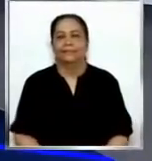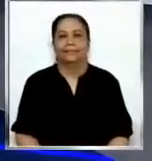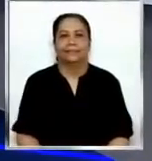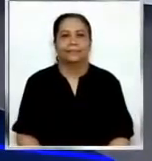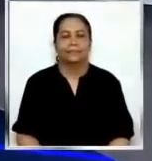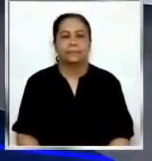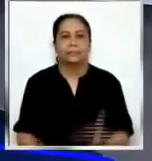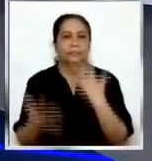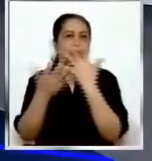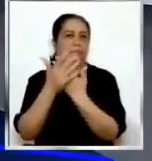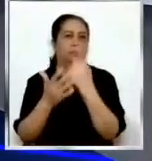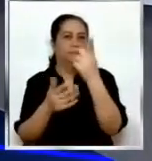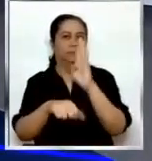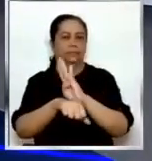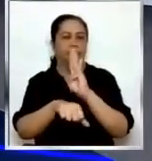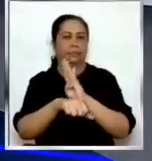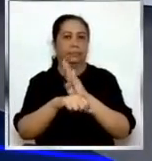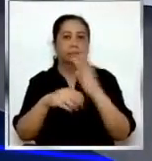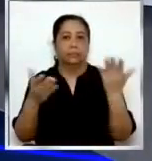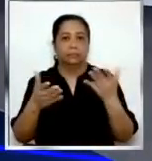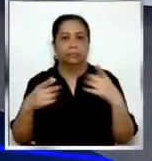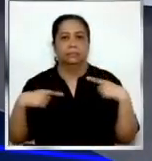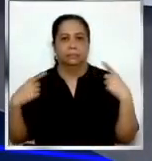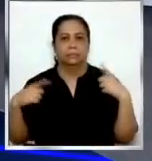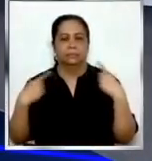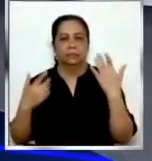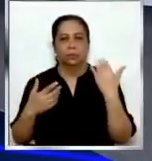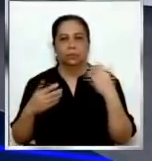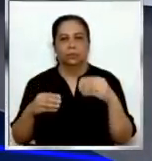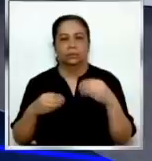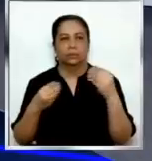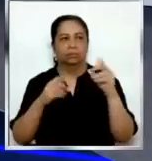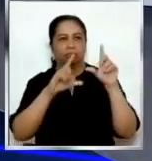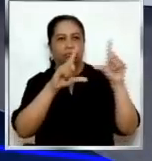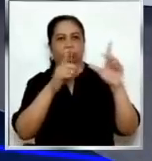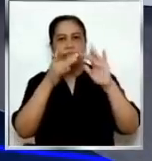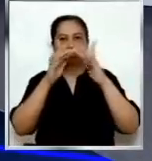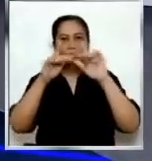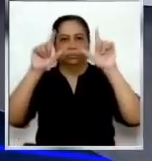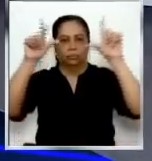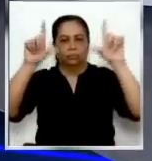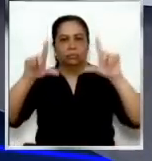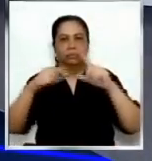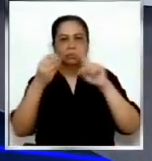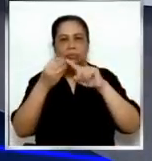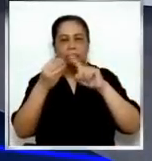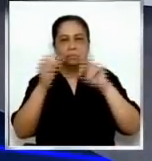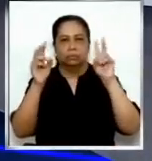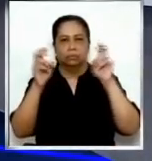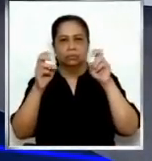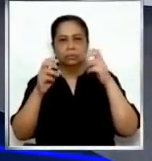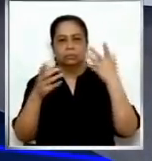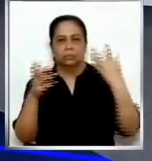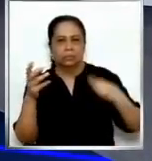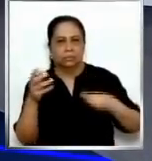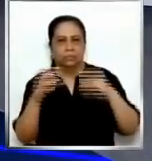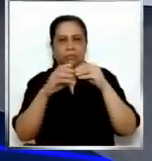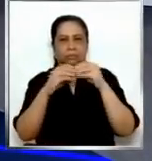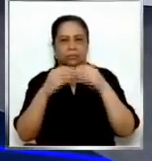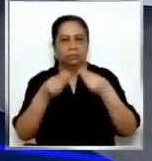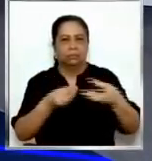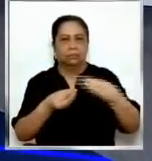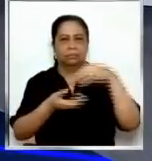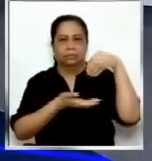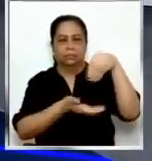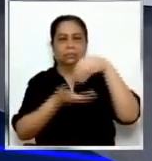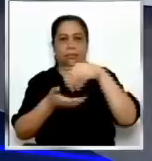Kalabosong isang negosyante sa Laguna kasi naglabas siya ng paratang sa social media tungkol sa umano'y anomalya sa pamimigay ng ayuda sa